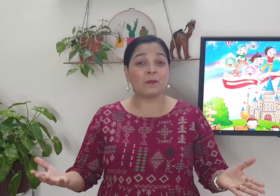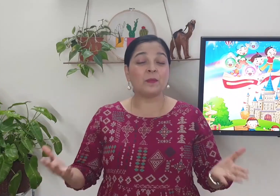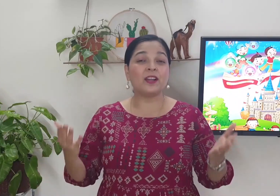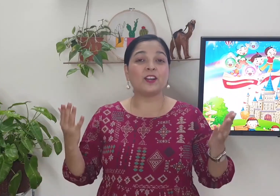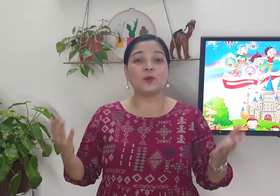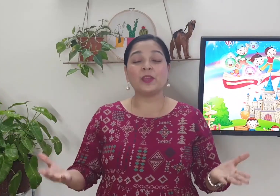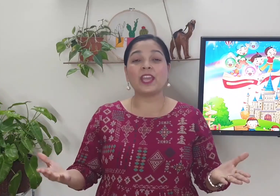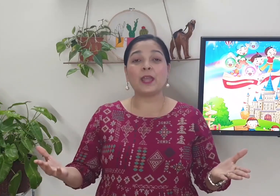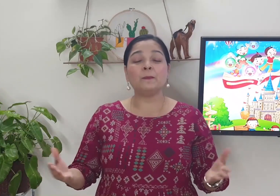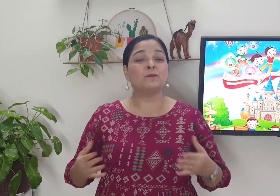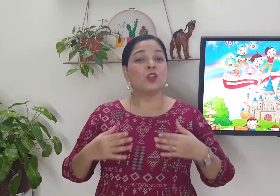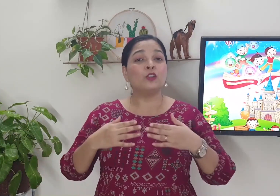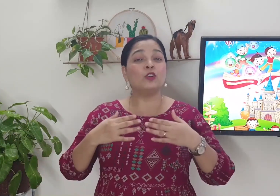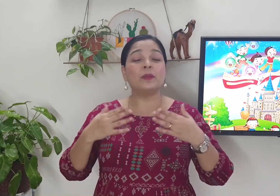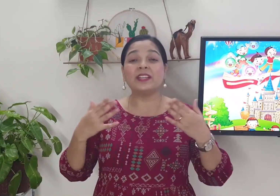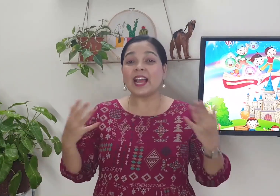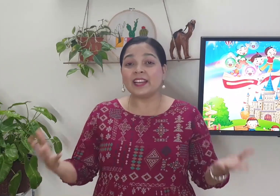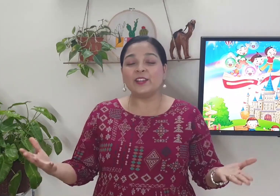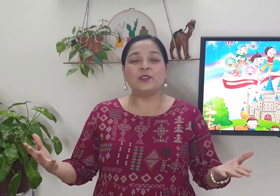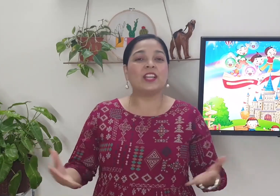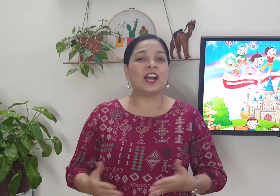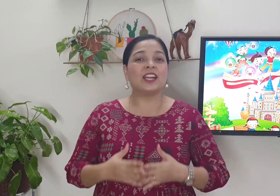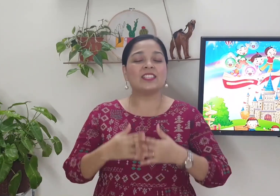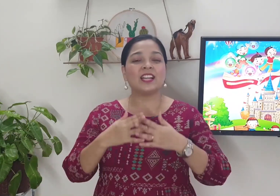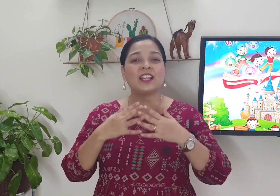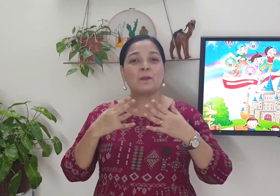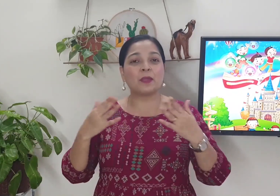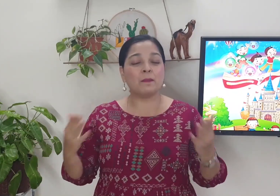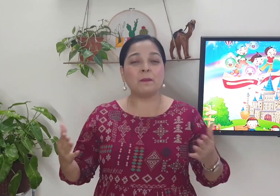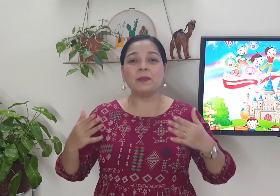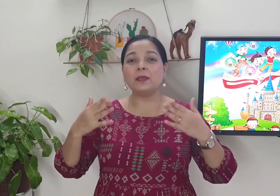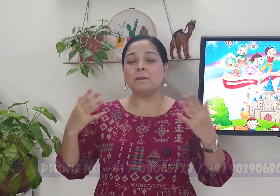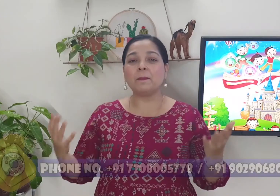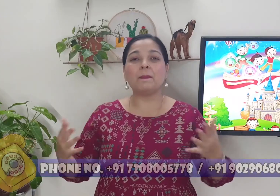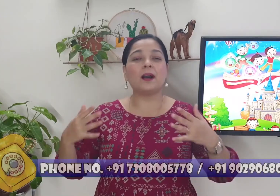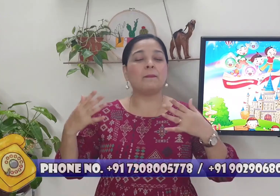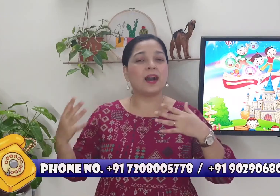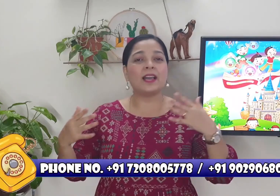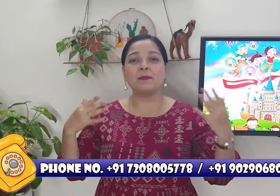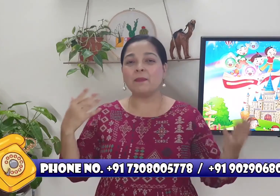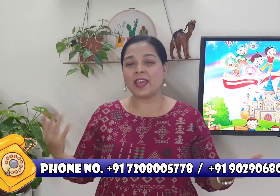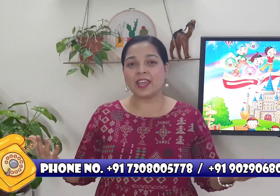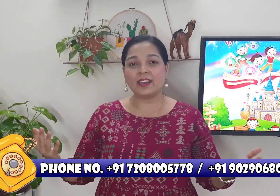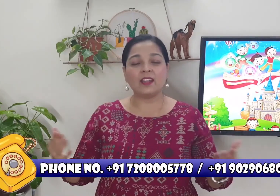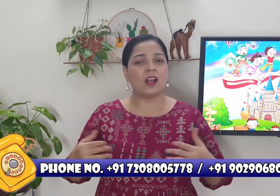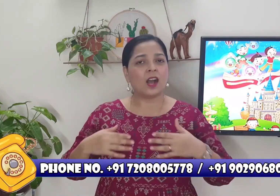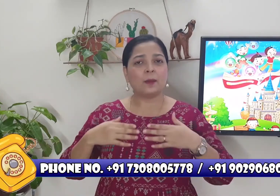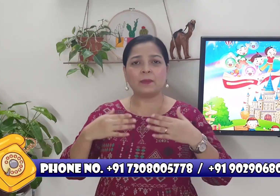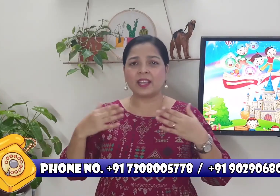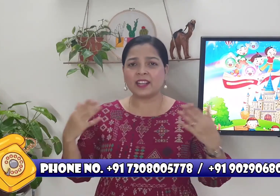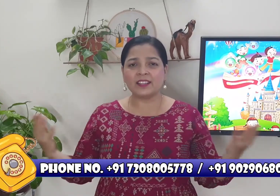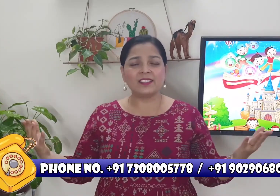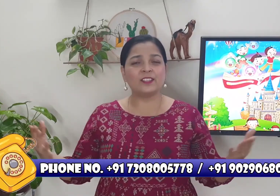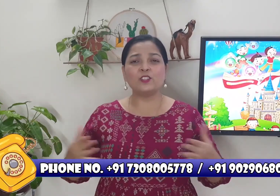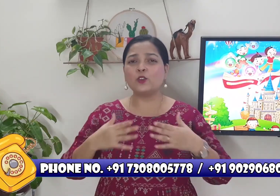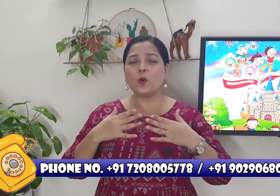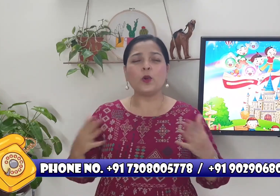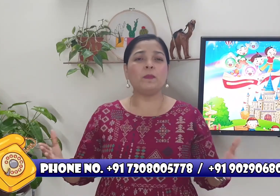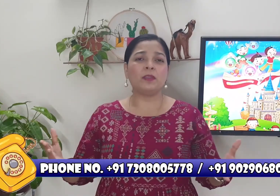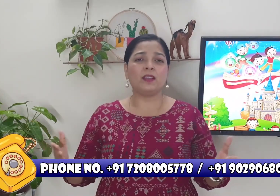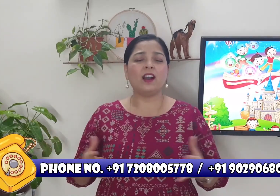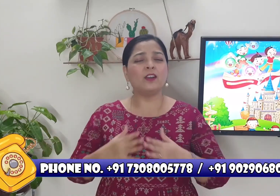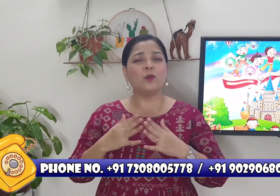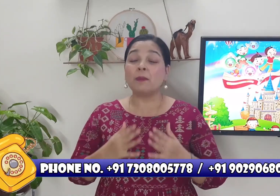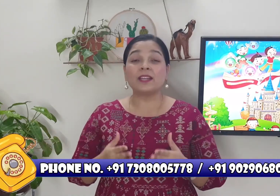तुमच्या परिवारमधलं कुणी असेल जे आपला टॅलेंट दाखवू शकतो, तुमचे आई वडील, तुमचे भाई बहीण, तुमचे कझन, तुमचे मित्र,